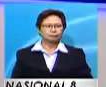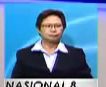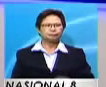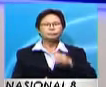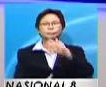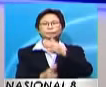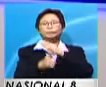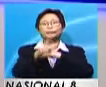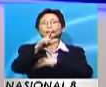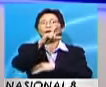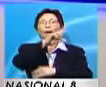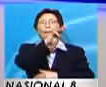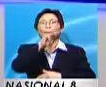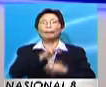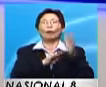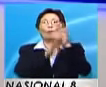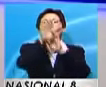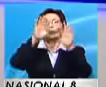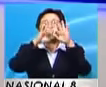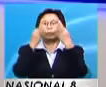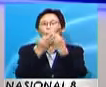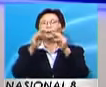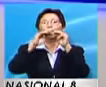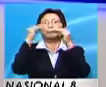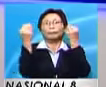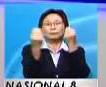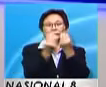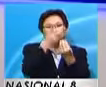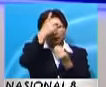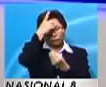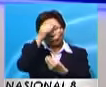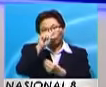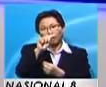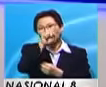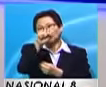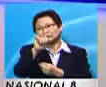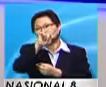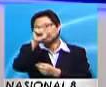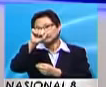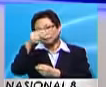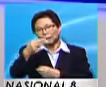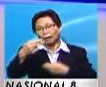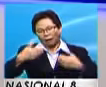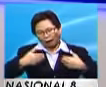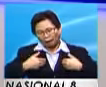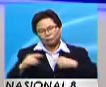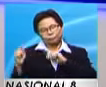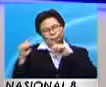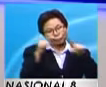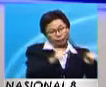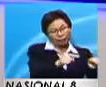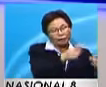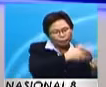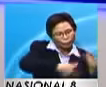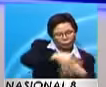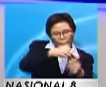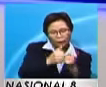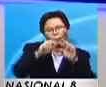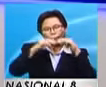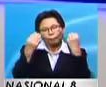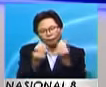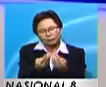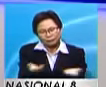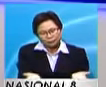imbalan menteri pembangunan wanita keluarga dan masyarakat jatuh Azizah Madun turut turun Padang beramah mesra dengan